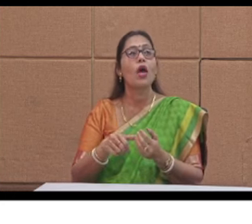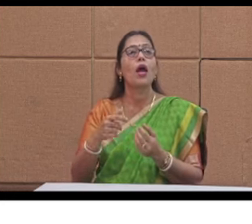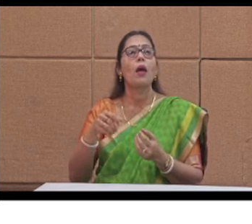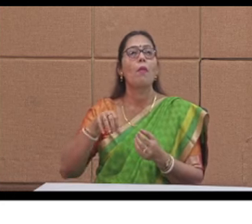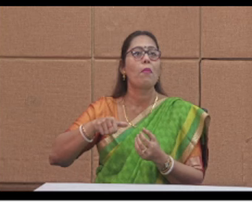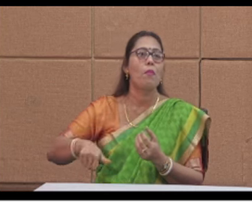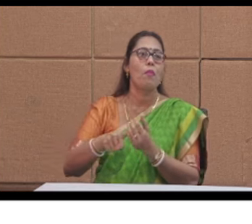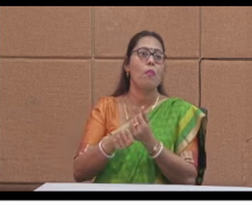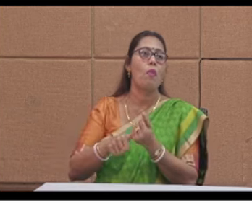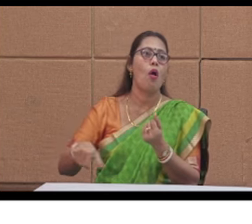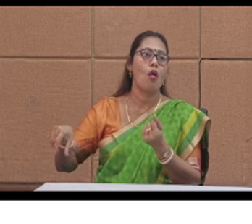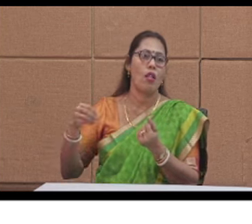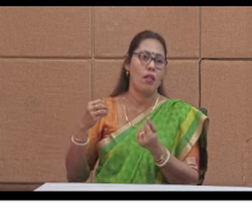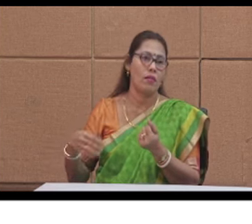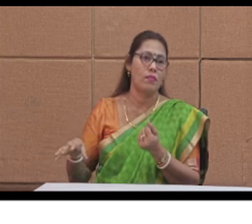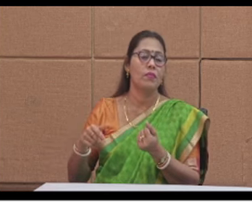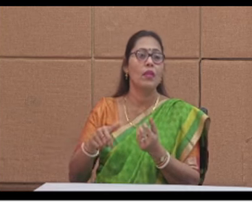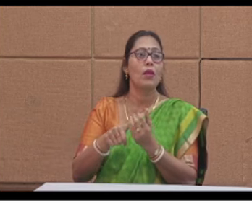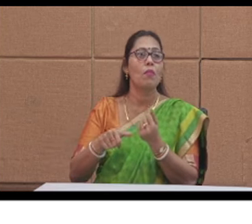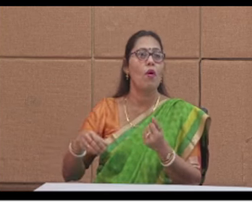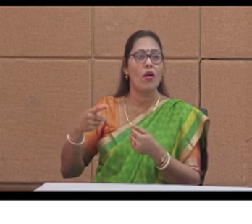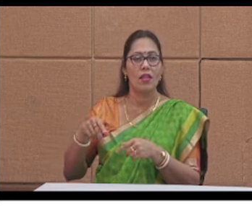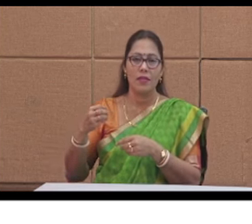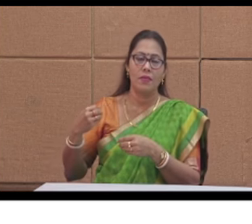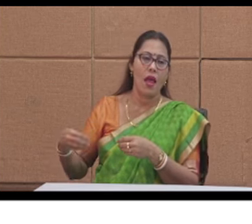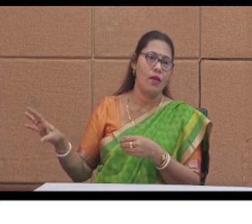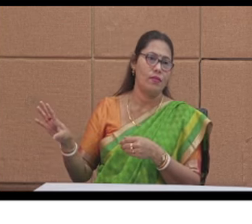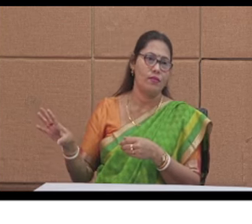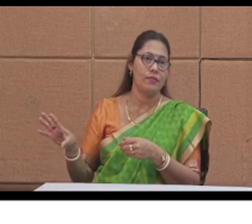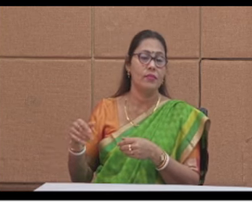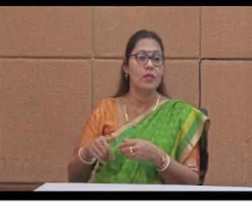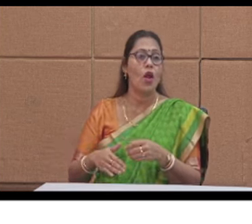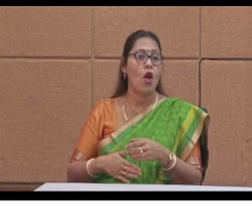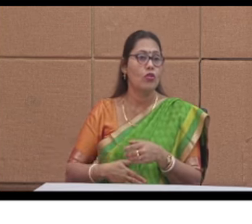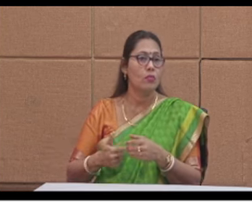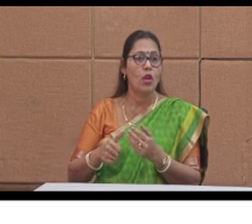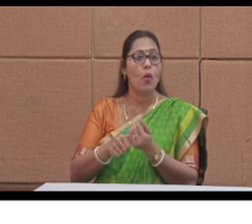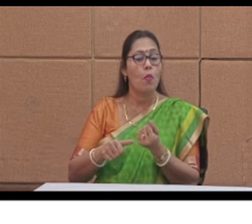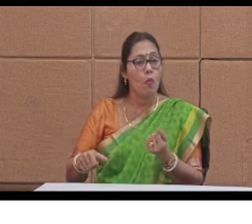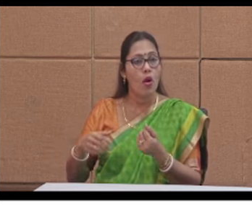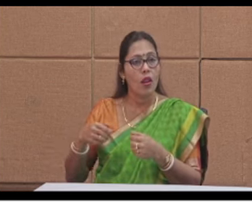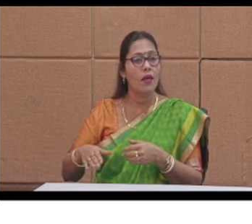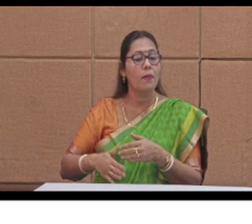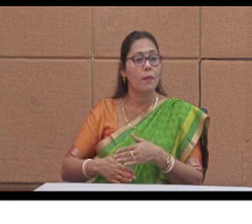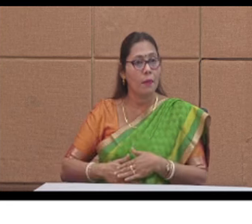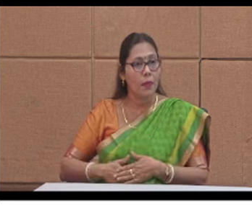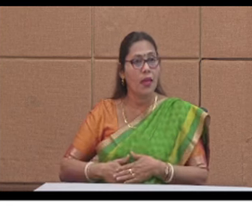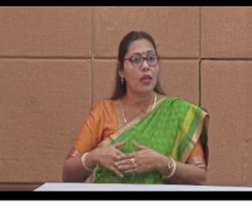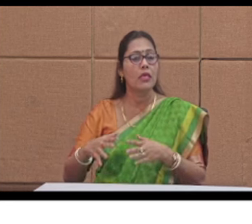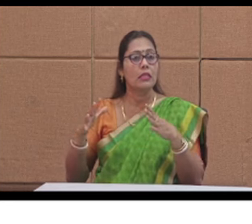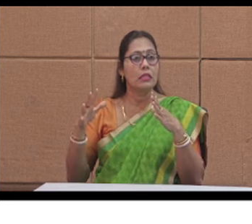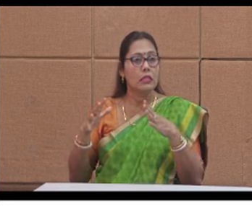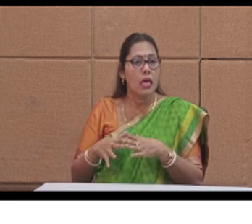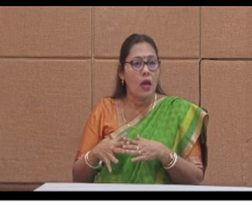হয় জানো তোমার আমার মলে সুতরাং এই মল তৈরি হওয়া মাত্রই পেটের উপর